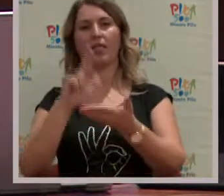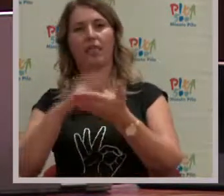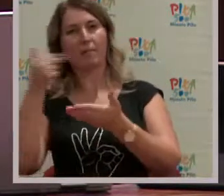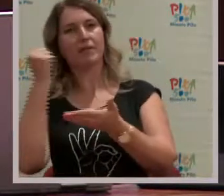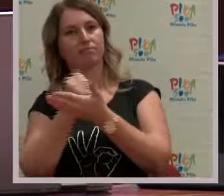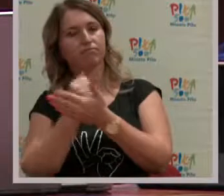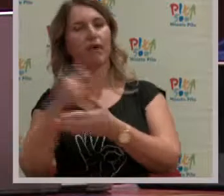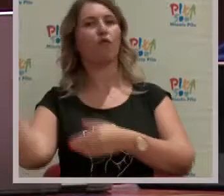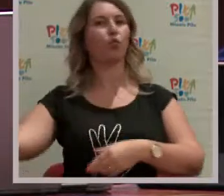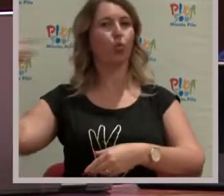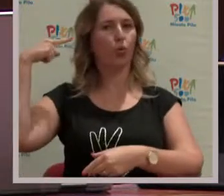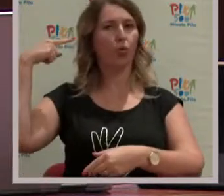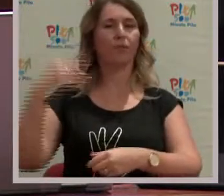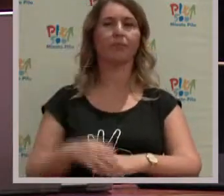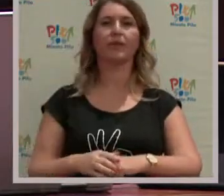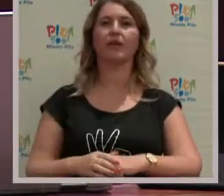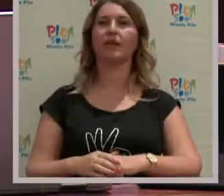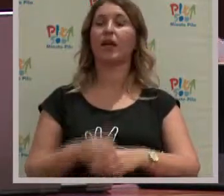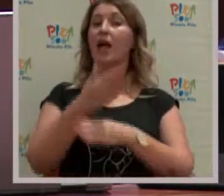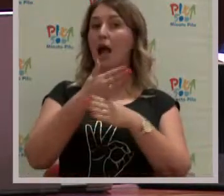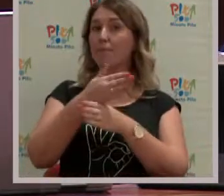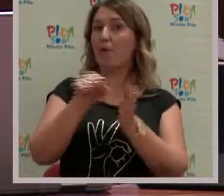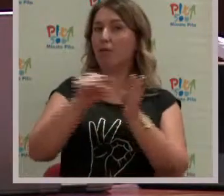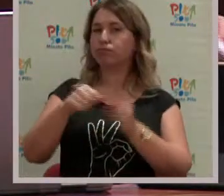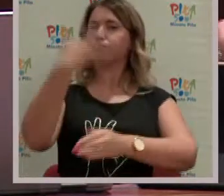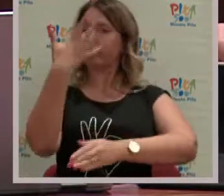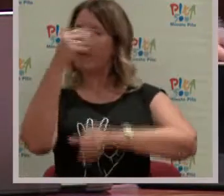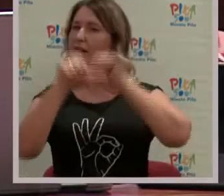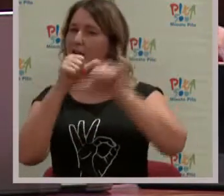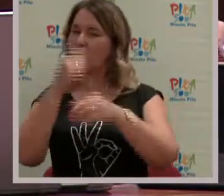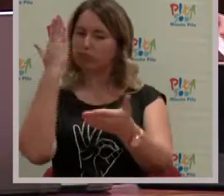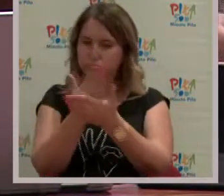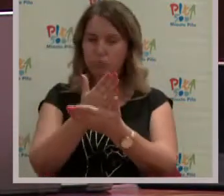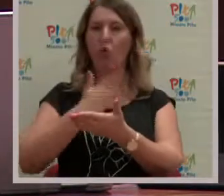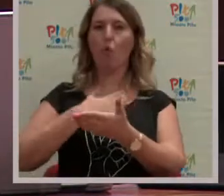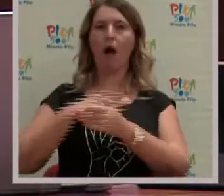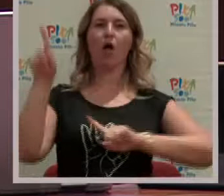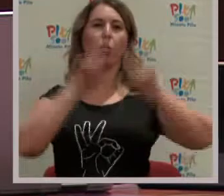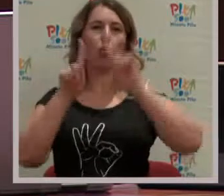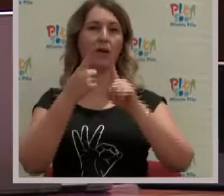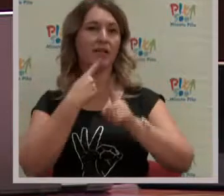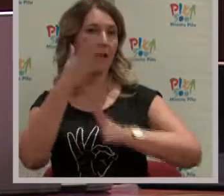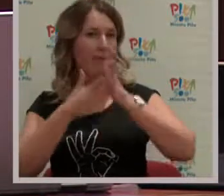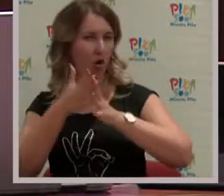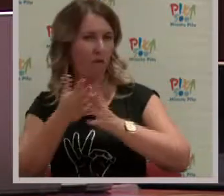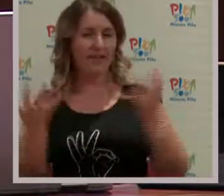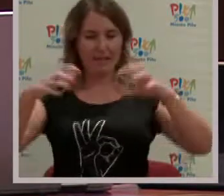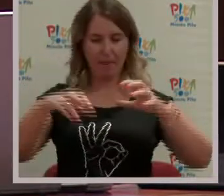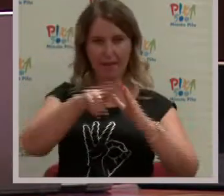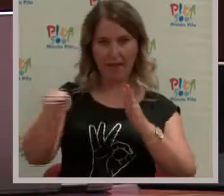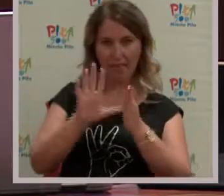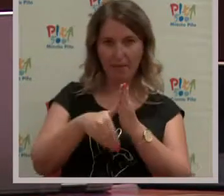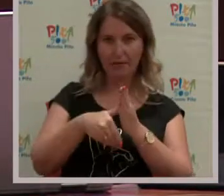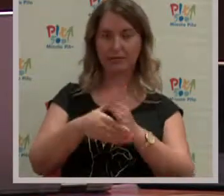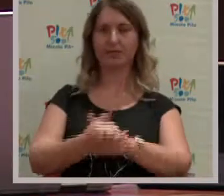słuchu. Miasto Piła od pięciu lat realizuje tłumaczenie sesji Rady Miasta Piły na język migowy.